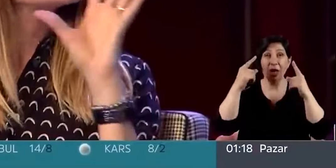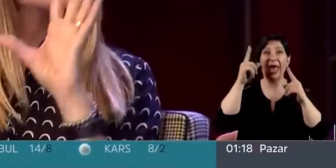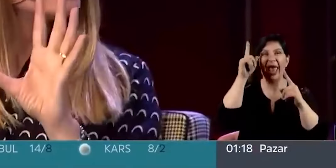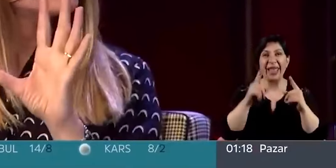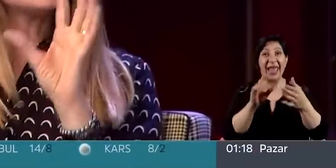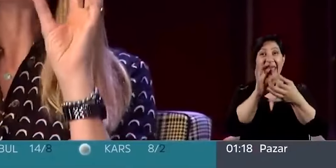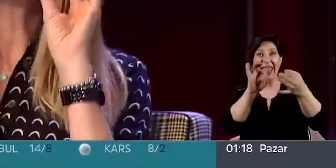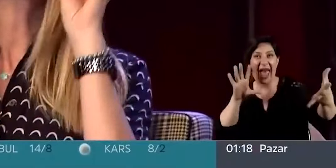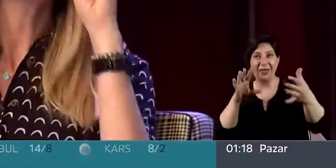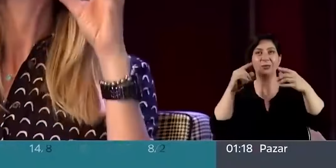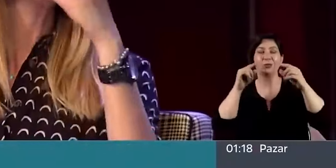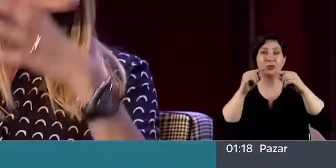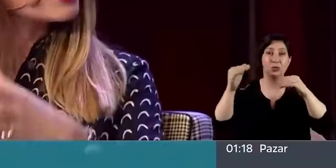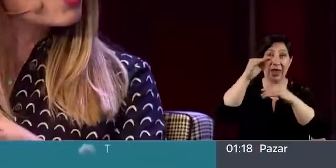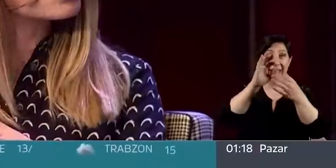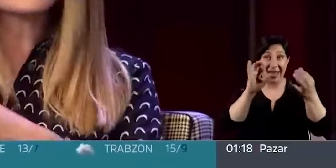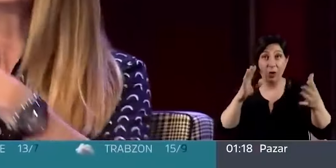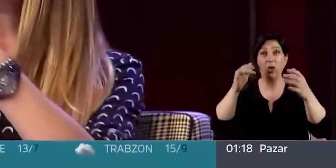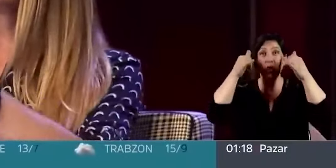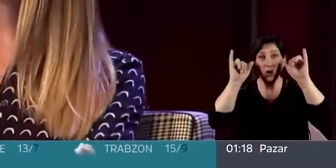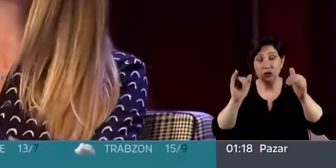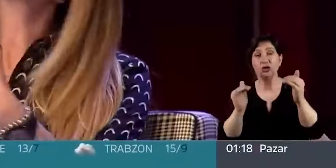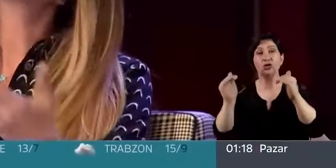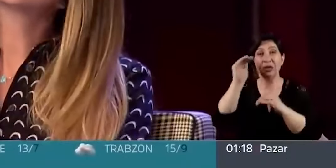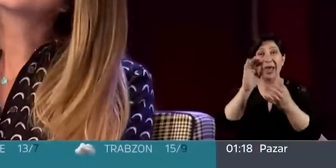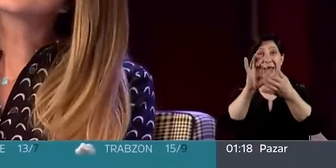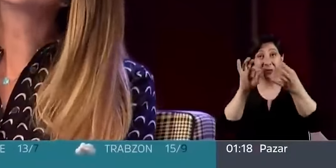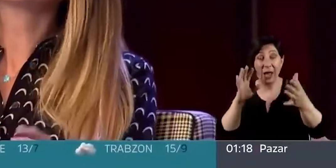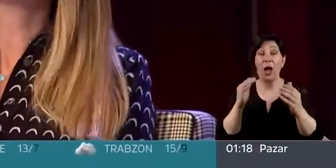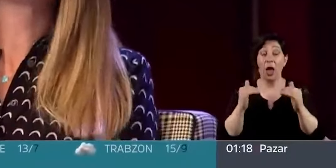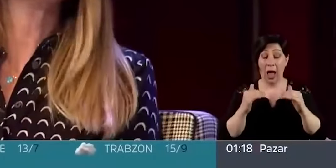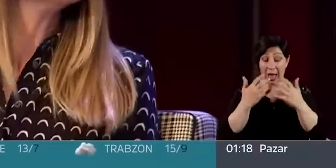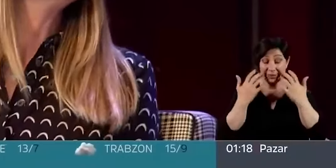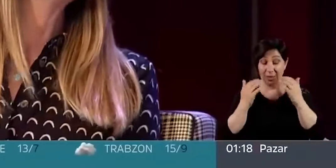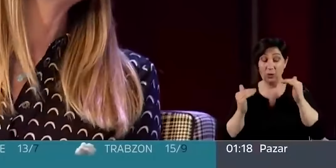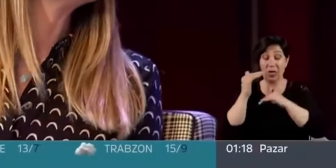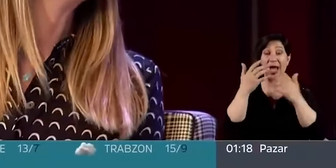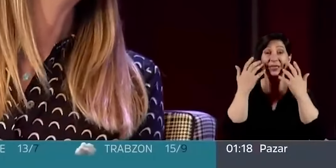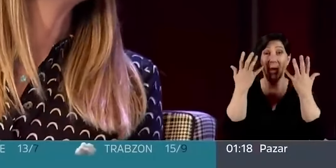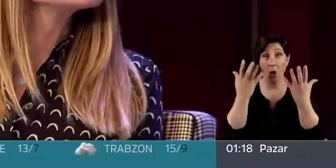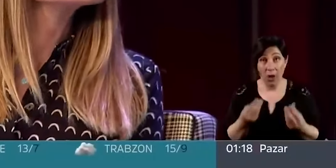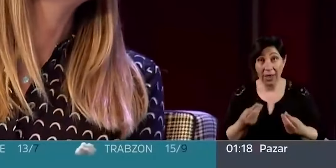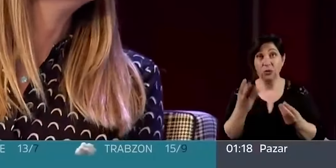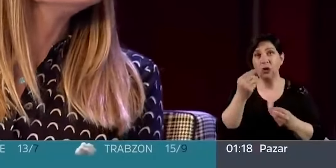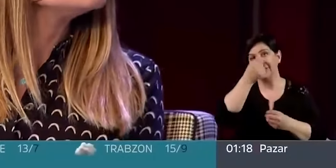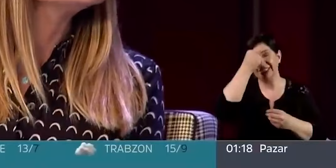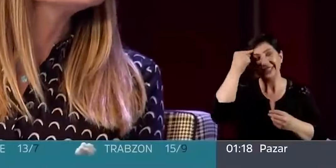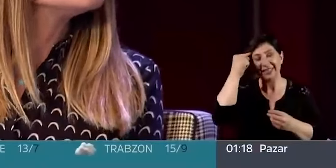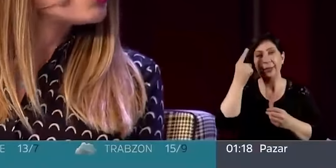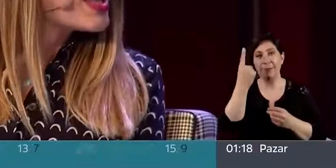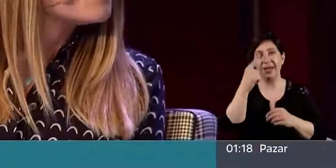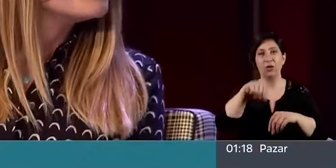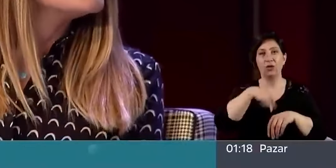yay yükselen yaylar, sonra koç yükselen koçlar ve aslan yükselen aslanlar için çok şanslı